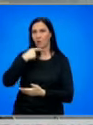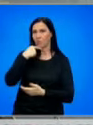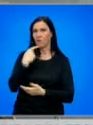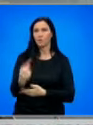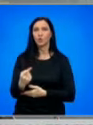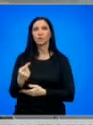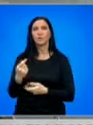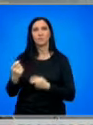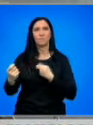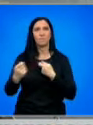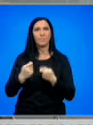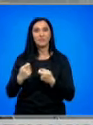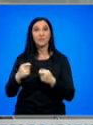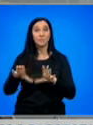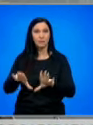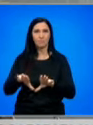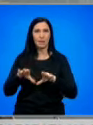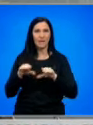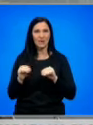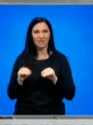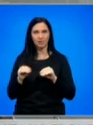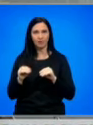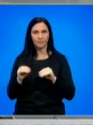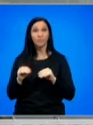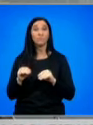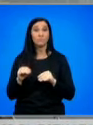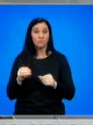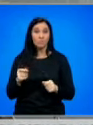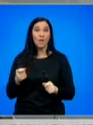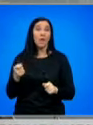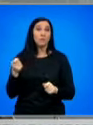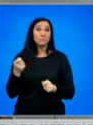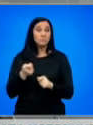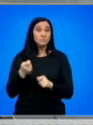с бизнеса и предприемачите създава